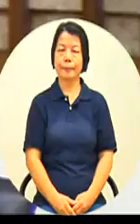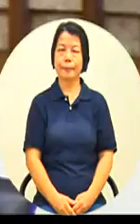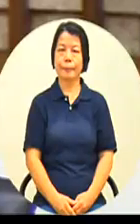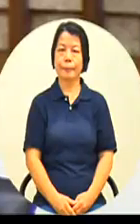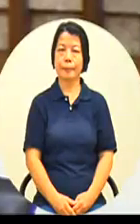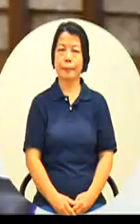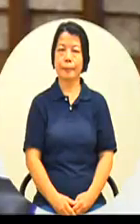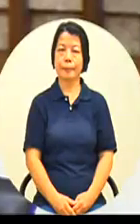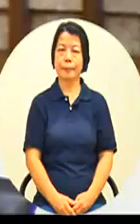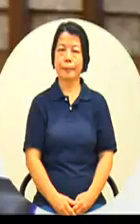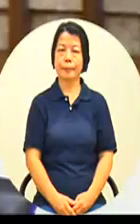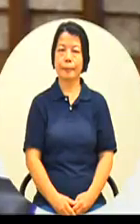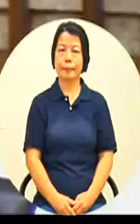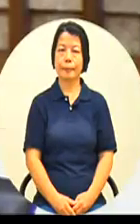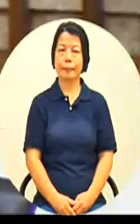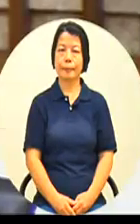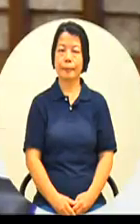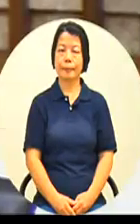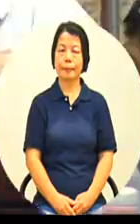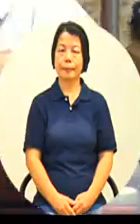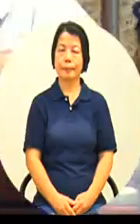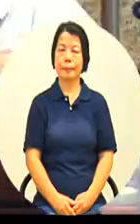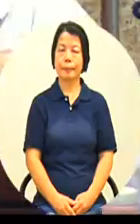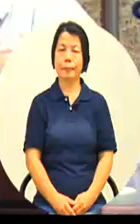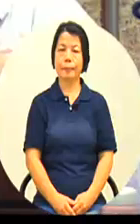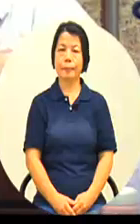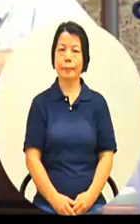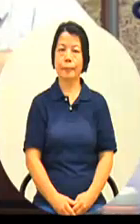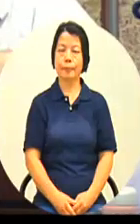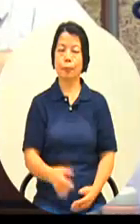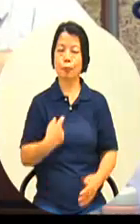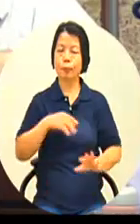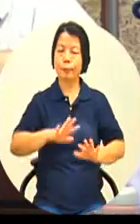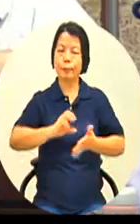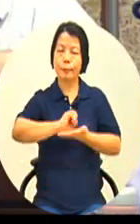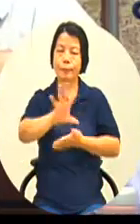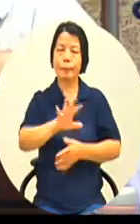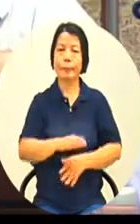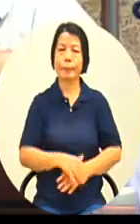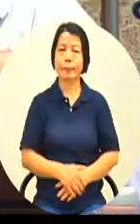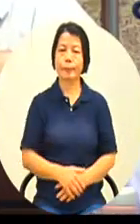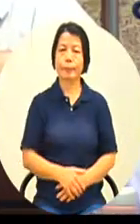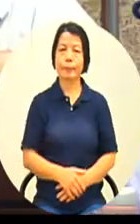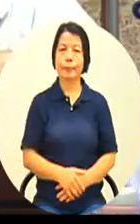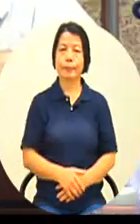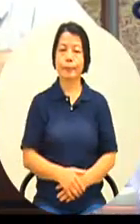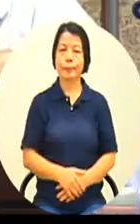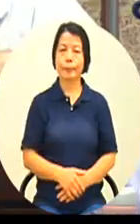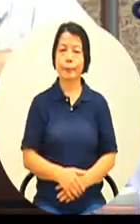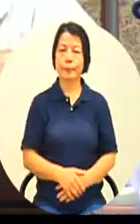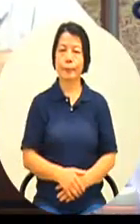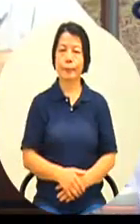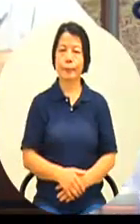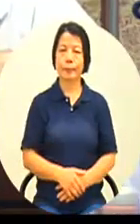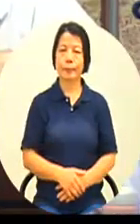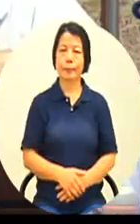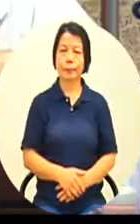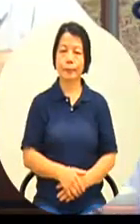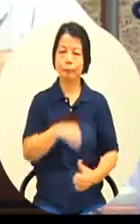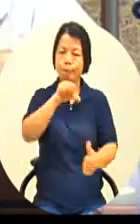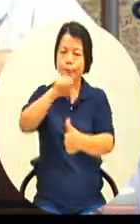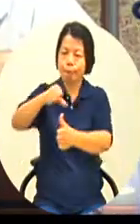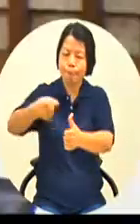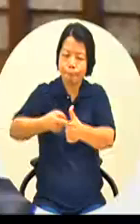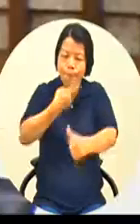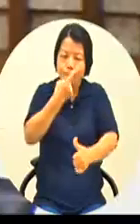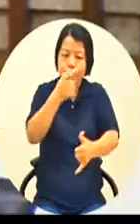我表示的作业无好写。 这边的部分的话，跟议员报告哈，咱家一滴 的 咱。 统管的，统管的，我咧讲的，